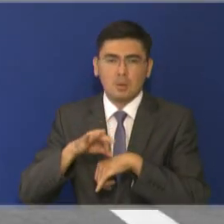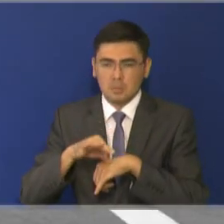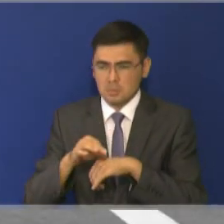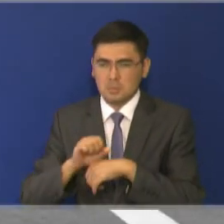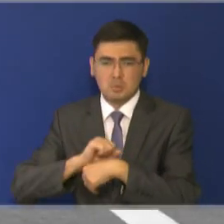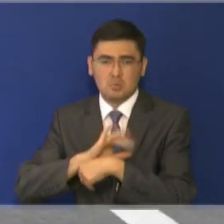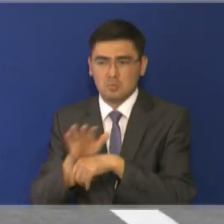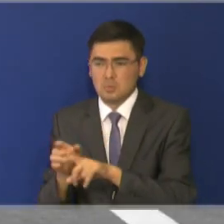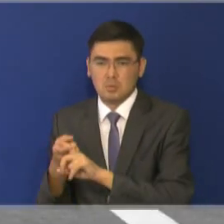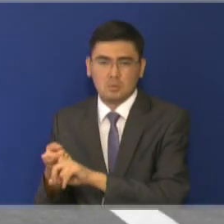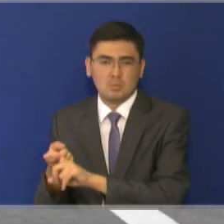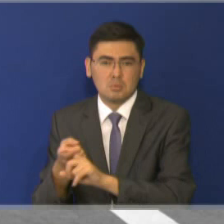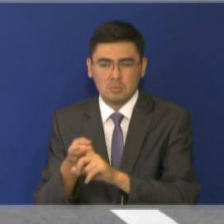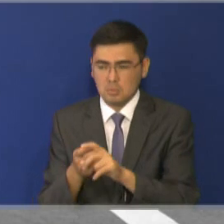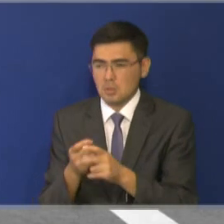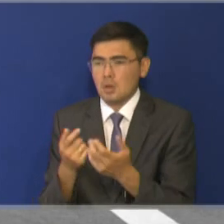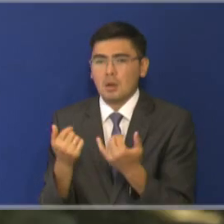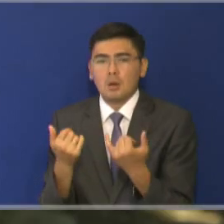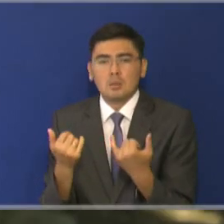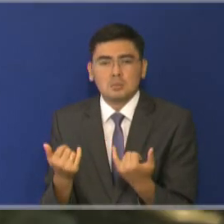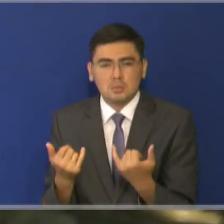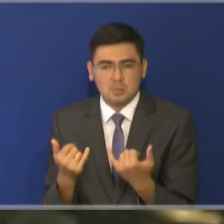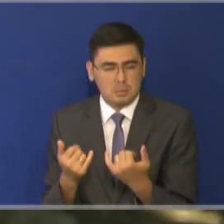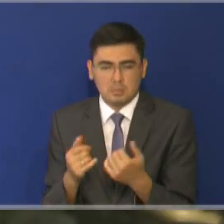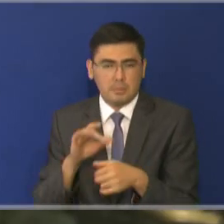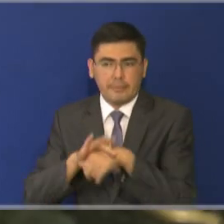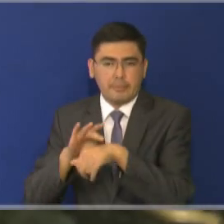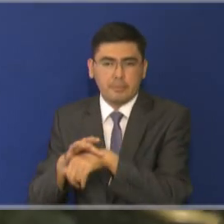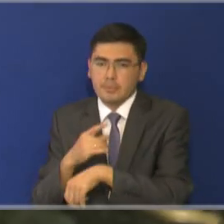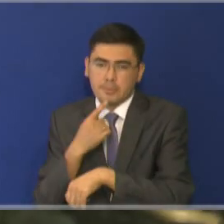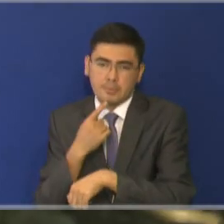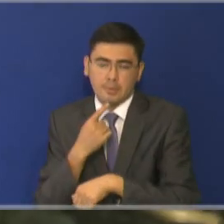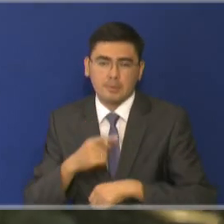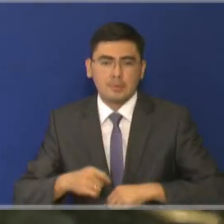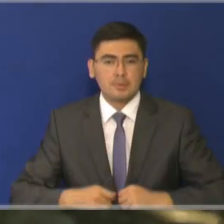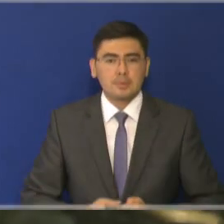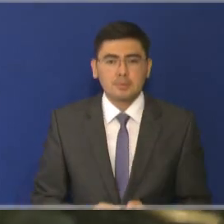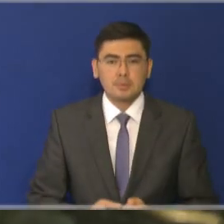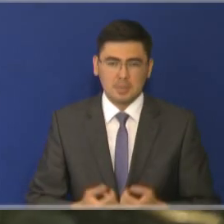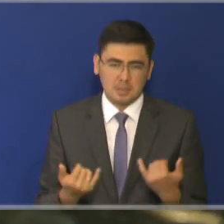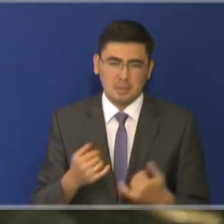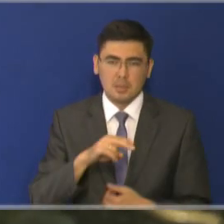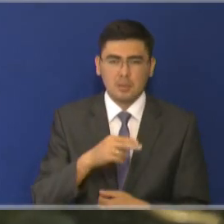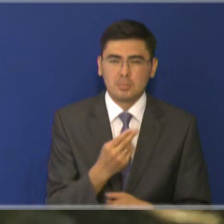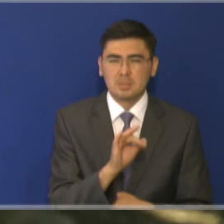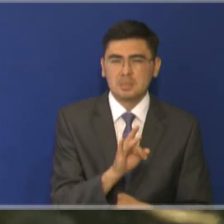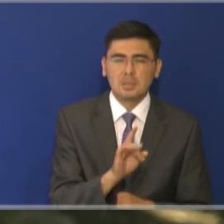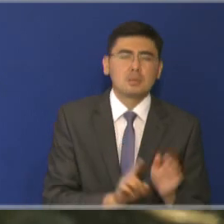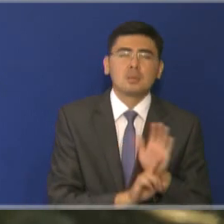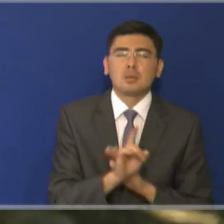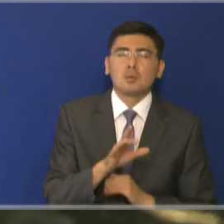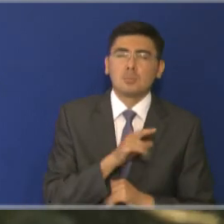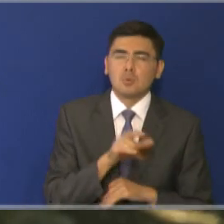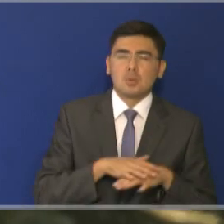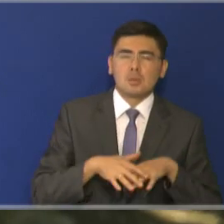ПТР-тест анықтаумен туындаған мәселелер реттелді. ПТР-тесттен тапсырулар алғашында халық